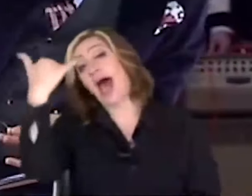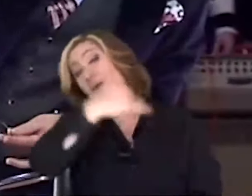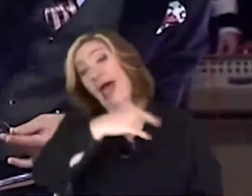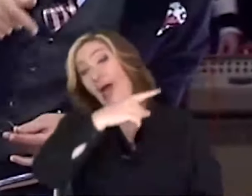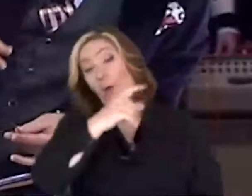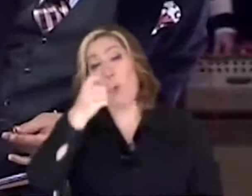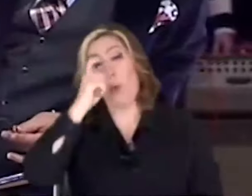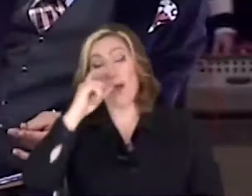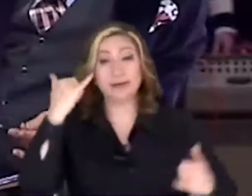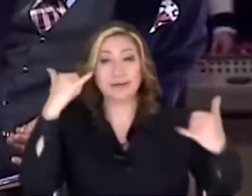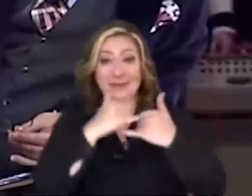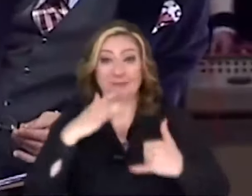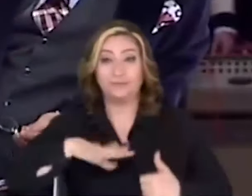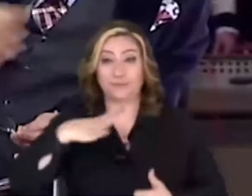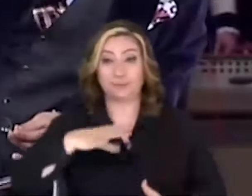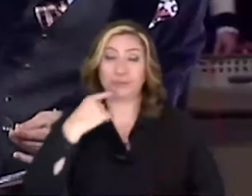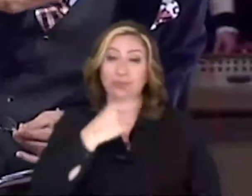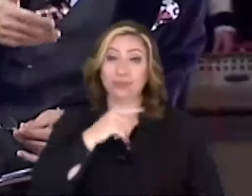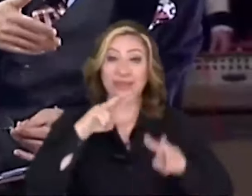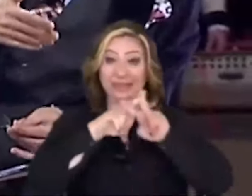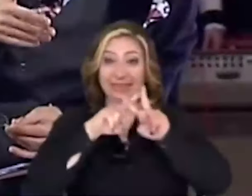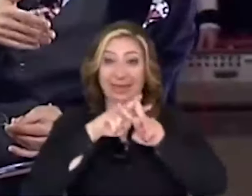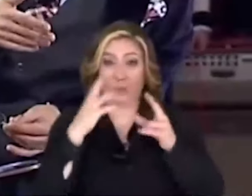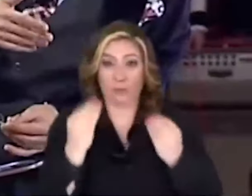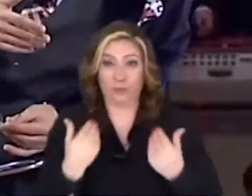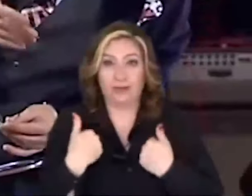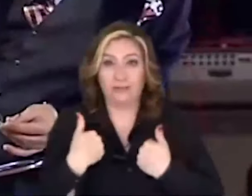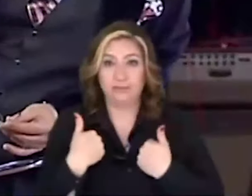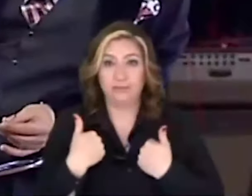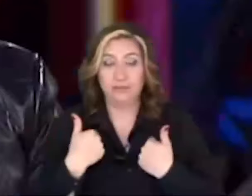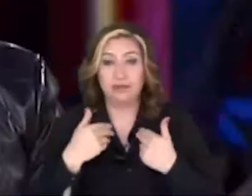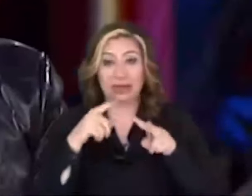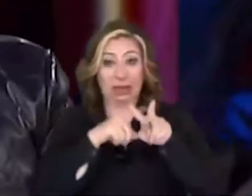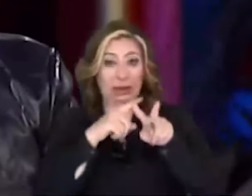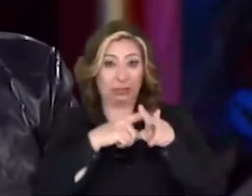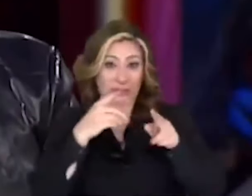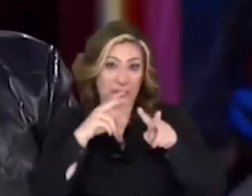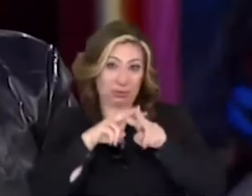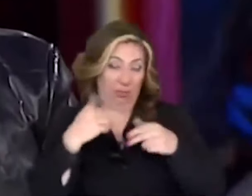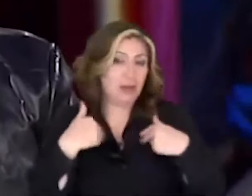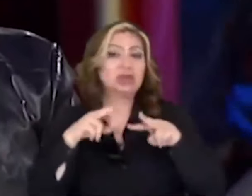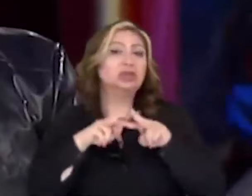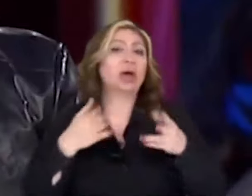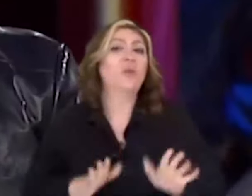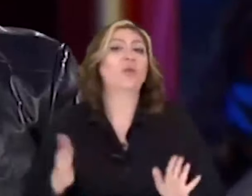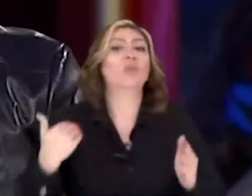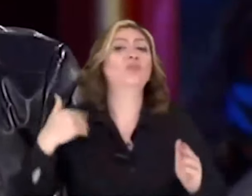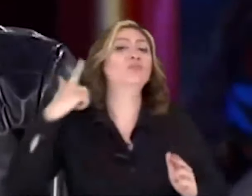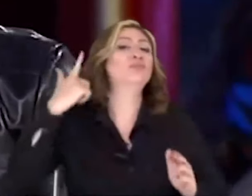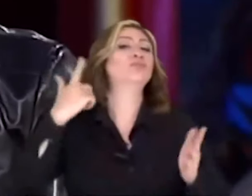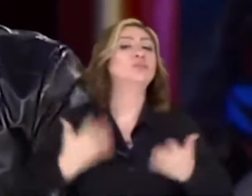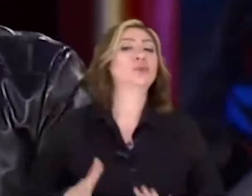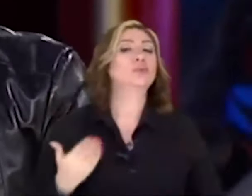bir. Okan Bayülgen görüşecek deyin. Star doğdum ben, evet. Yılmaz star doğmadı sadece, ben de star doğdum. Canım